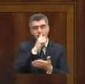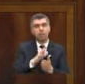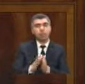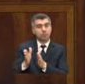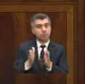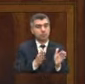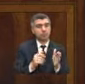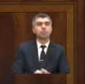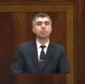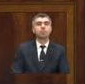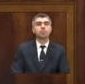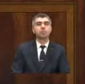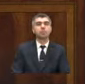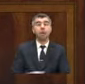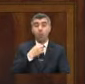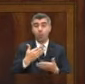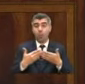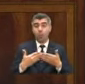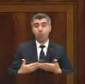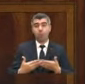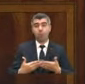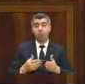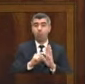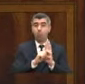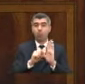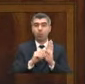وإننا إذ نتحدث اليوم على موضوع مهم